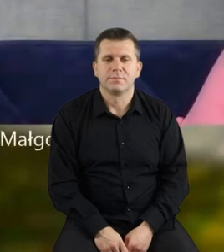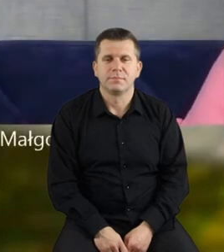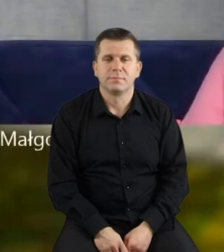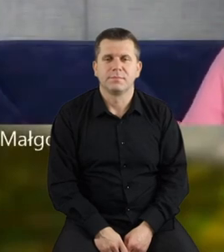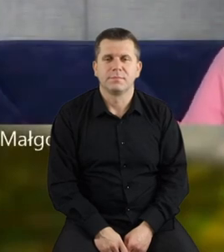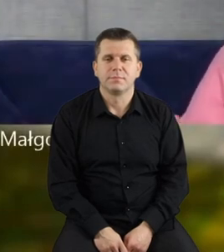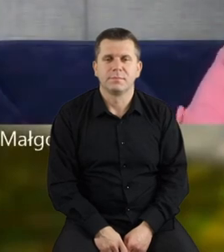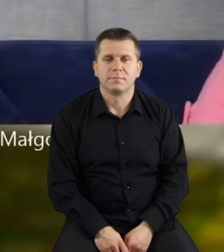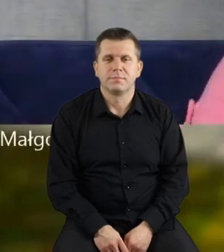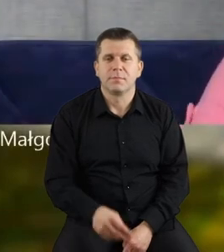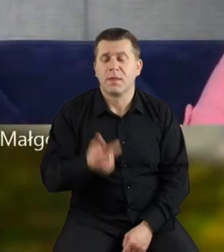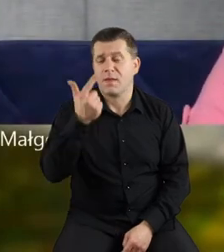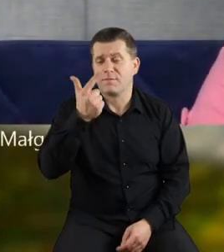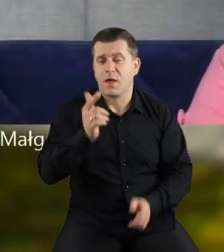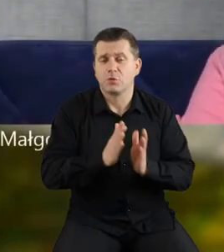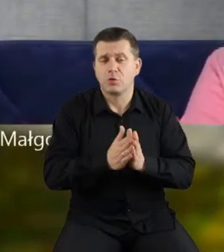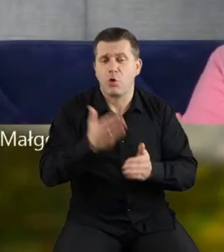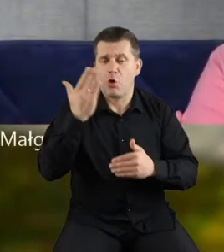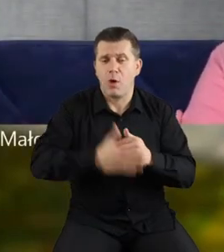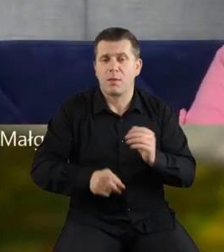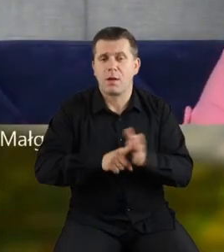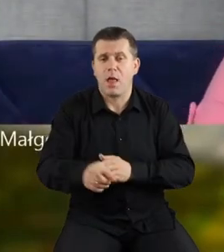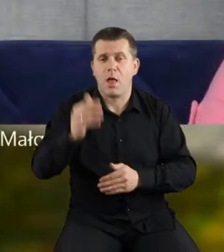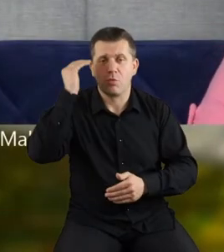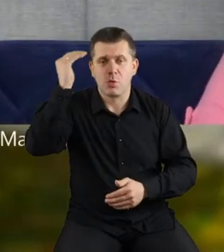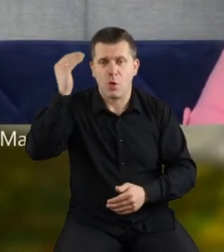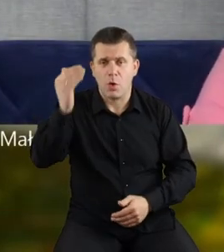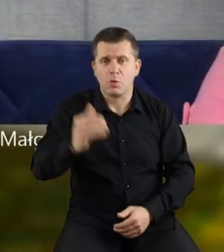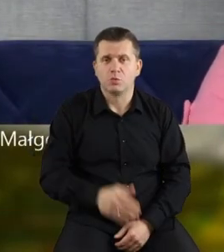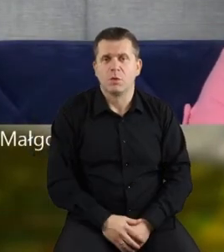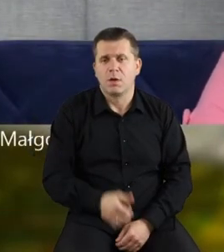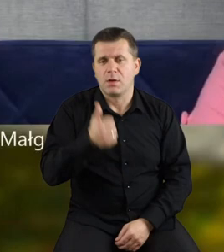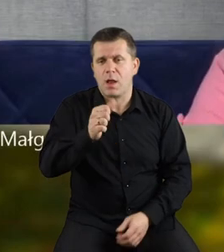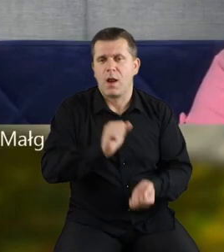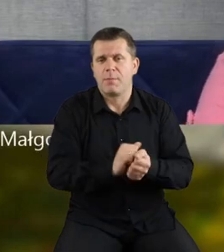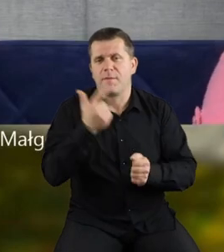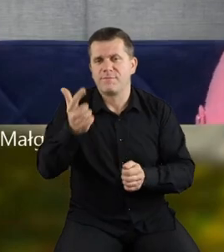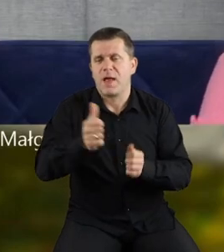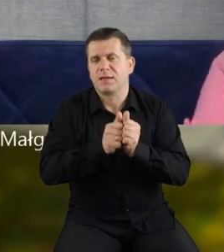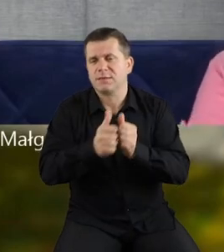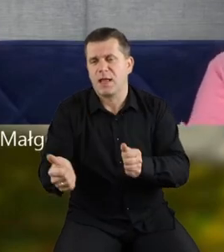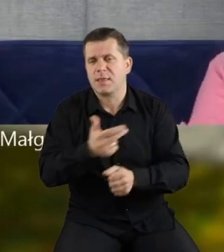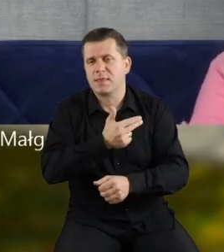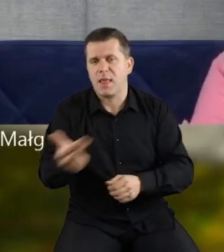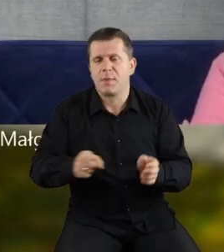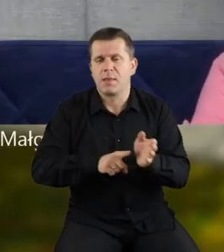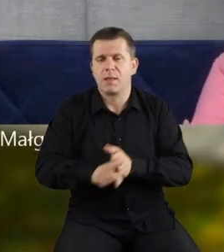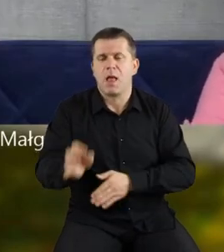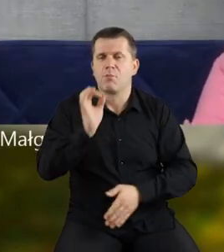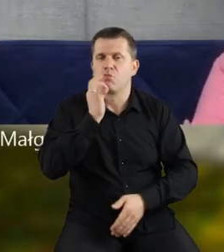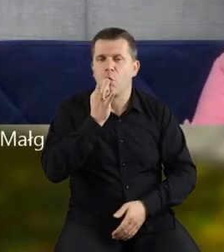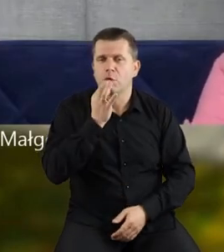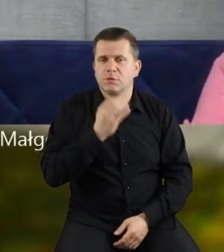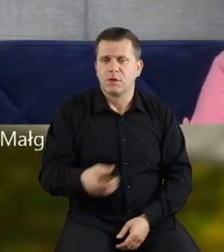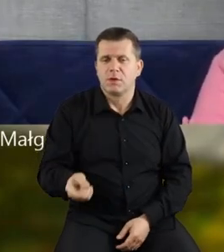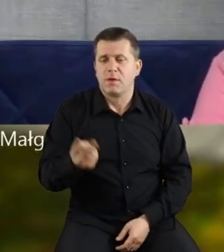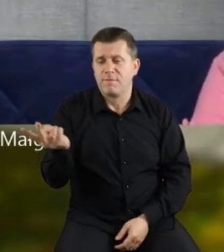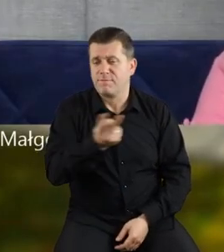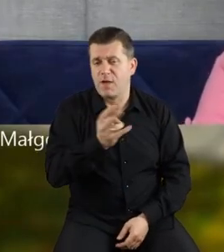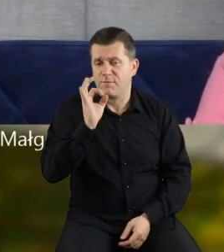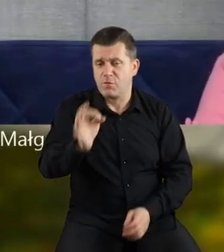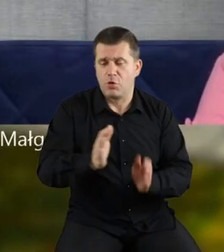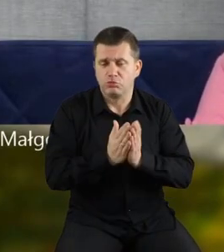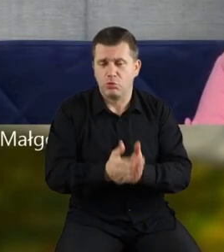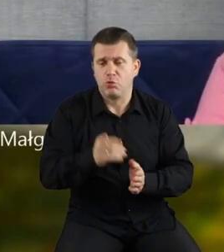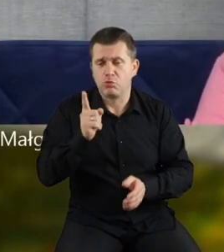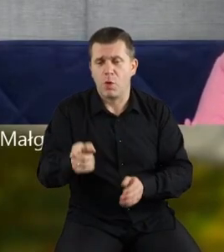Basiu, dwie twoje książki, już kończąc dla dorosłych, jedno czy dwa zdania na temat książek dla młodzieży. Dwie